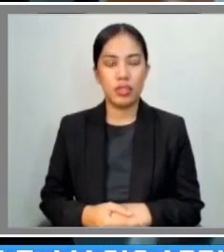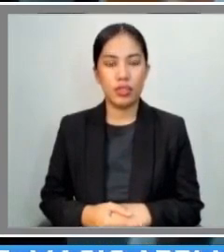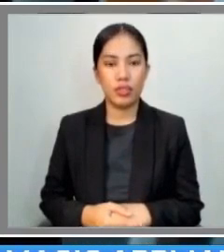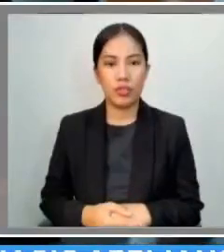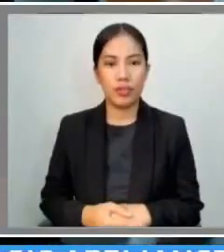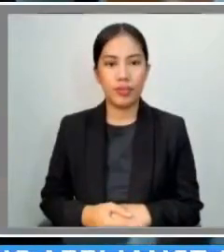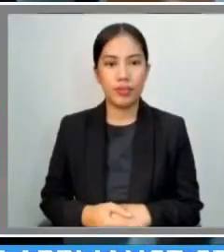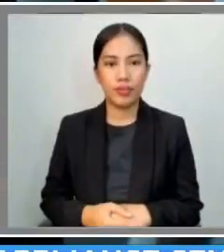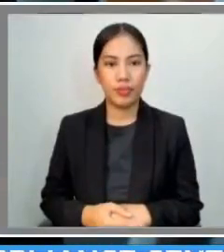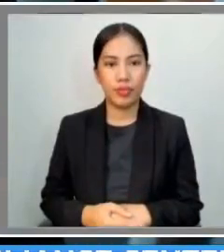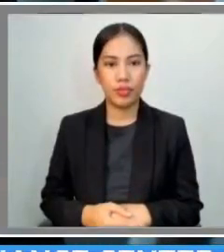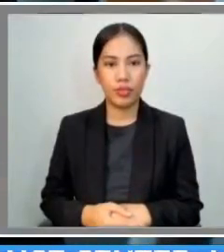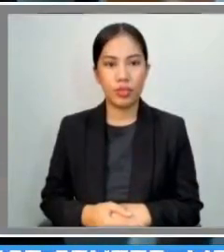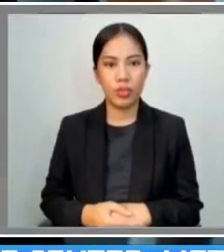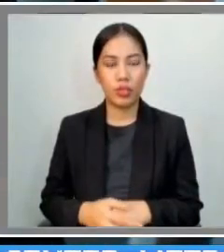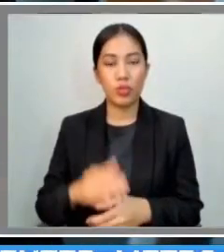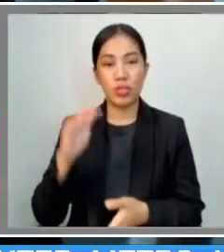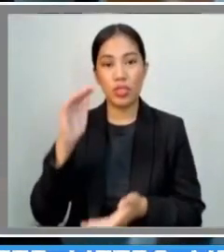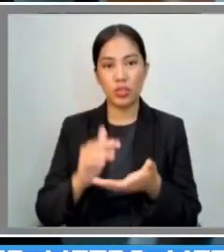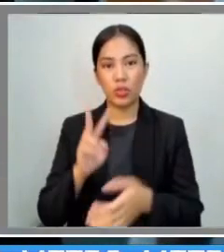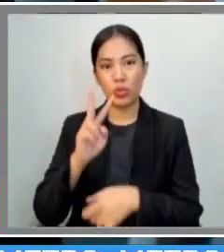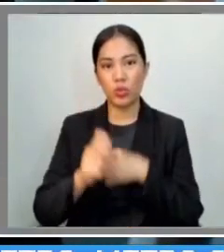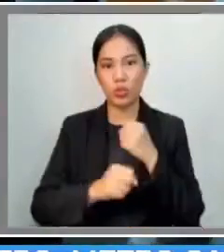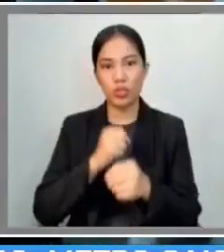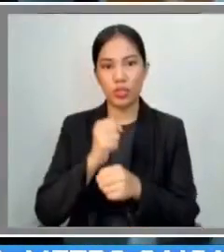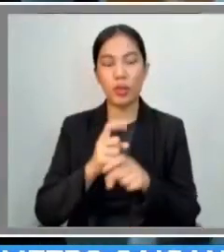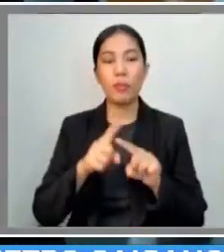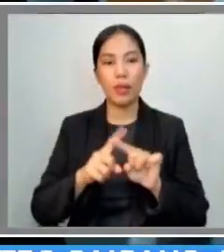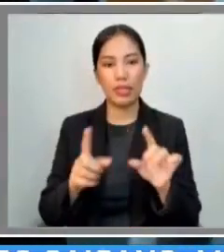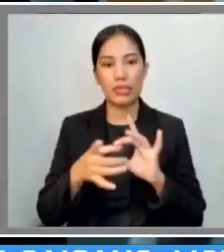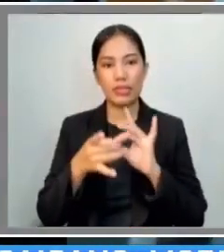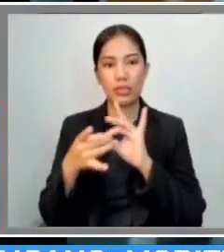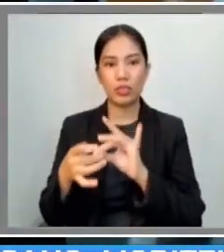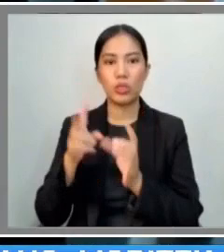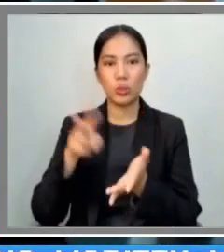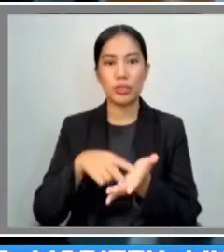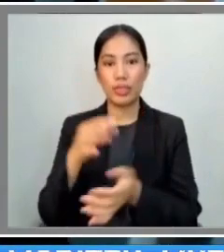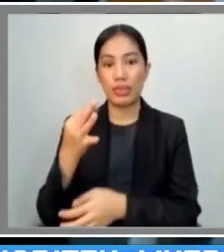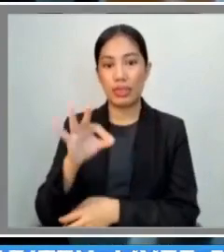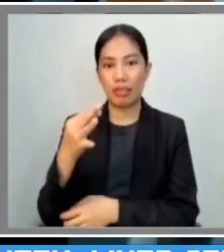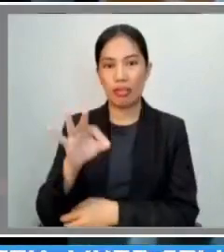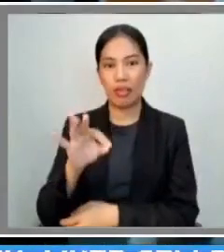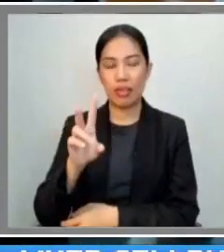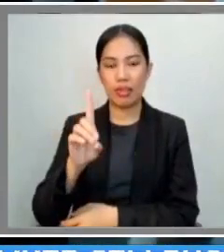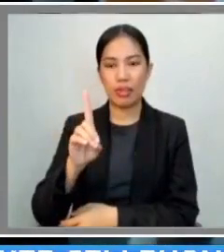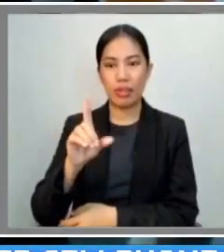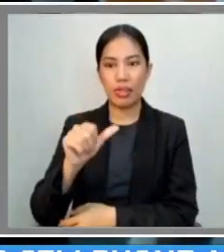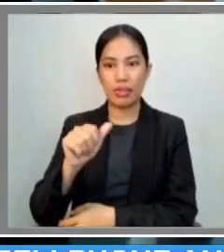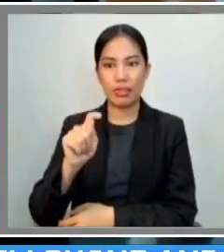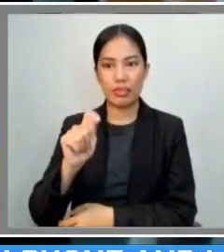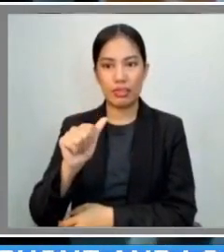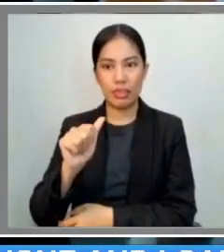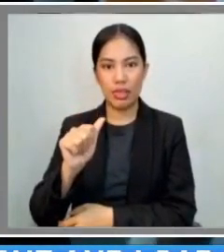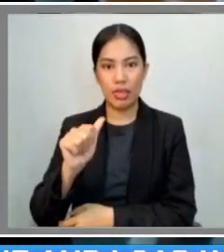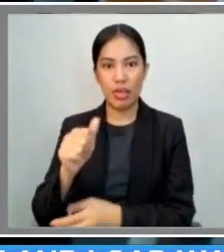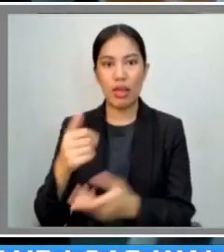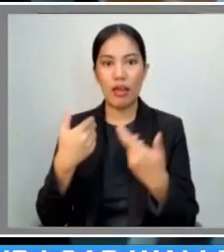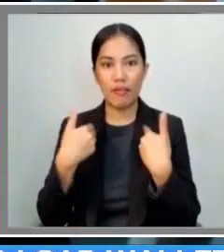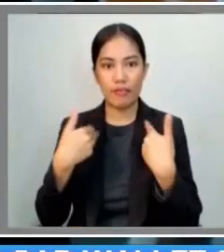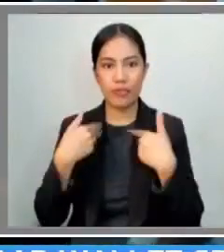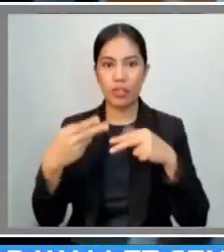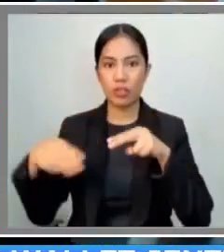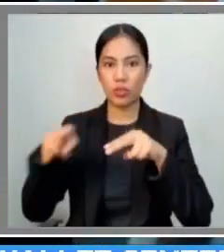a reduction of 2 years that is based on 2019 data and there will be an increase in contingent